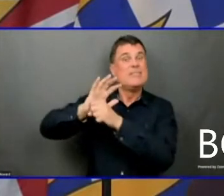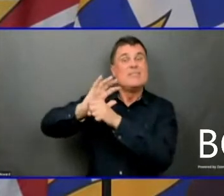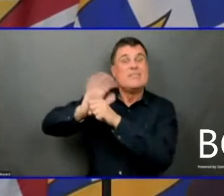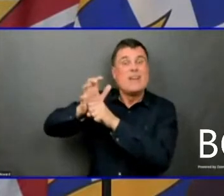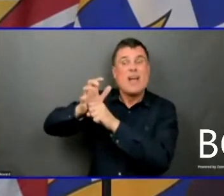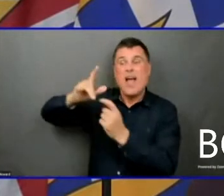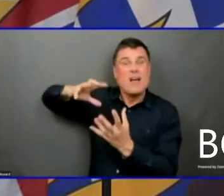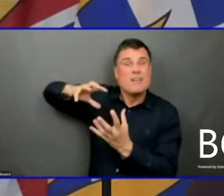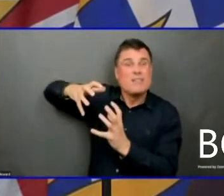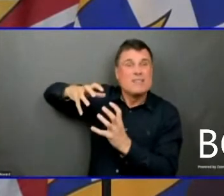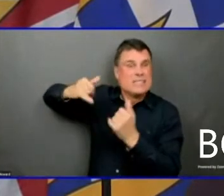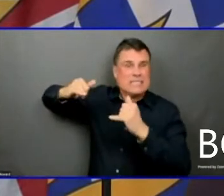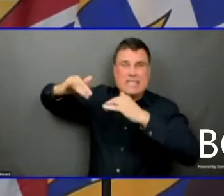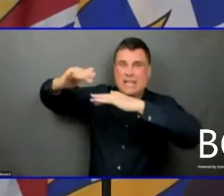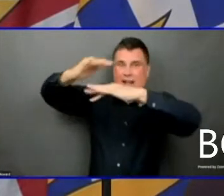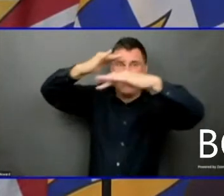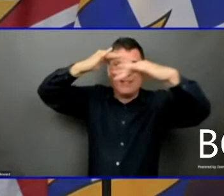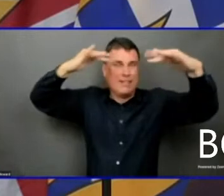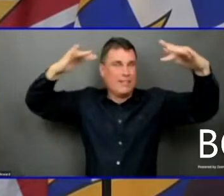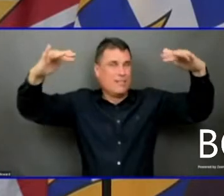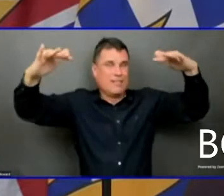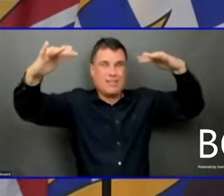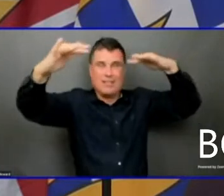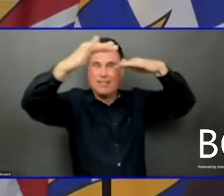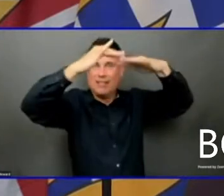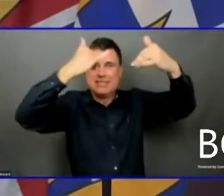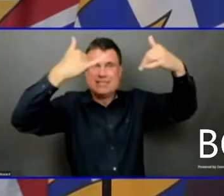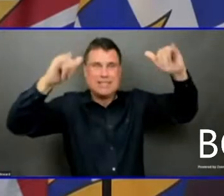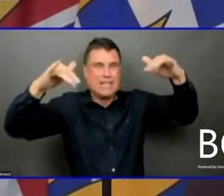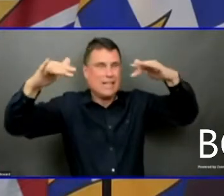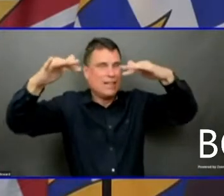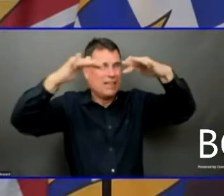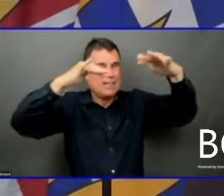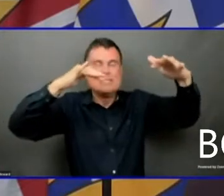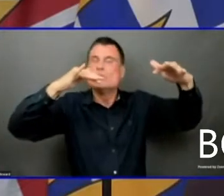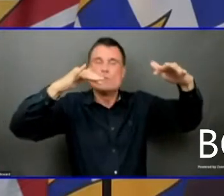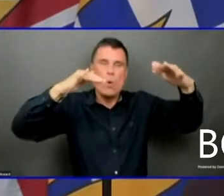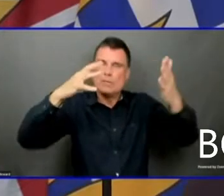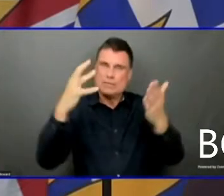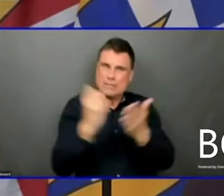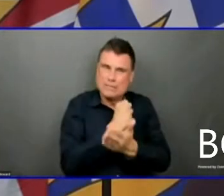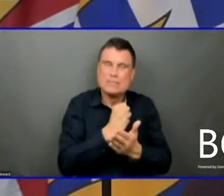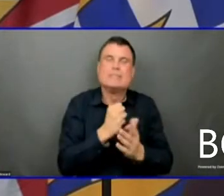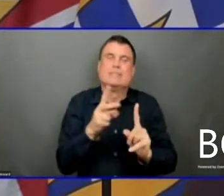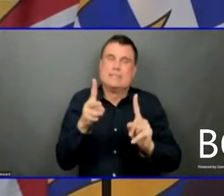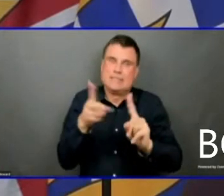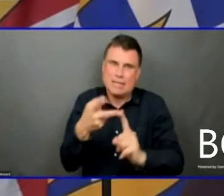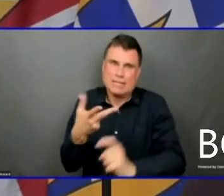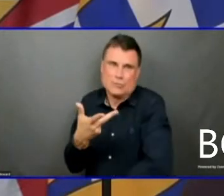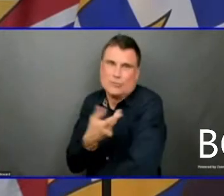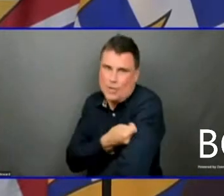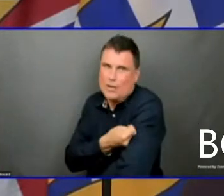所以大家一定要记住打第2针是很重要很重要的一针只是呢